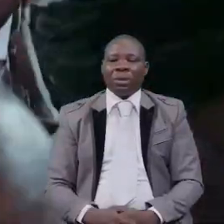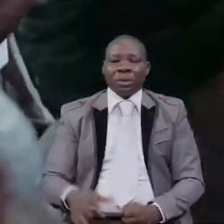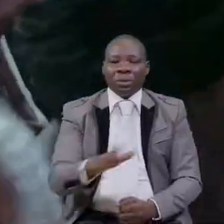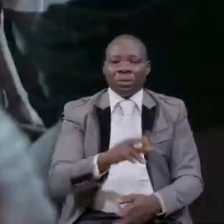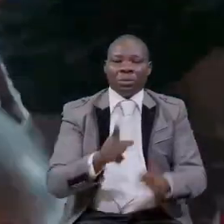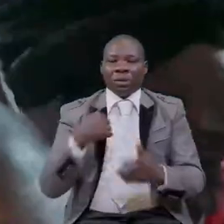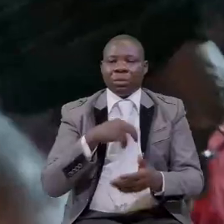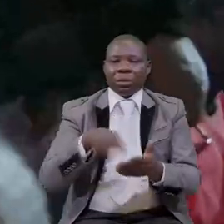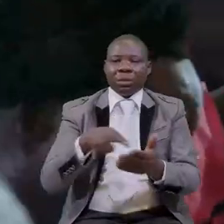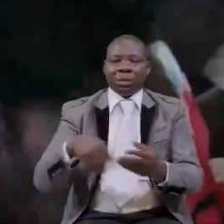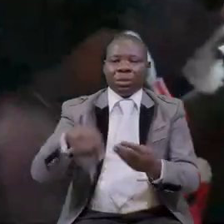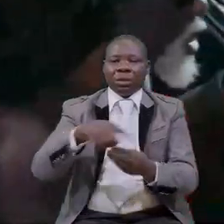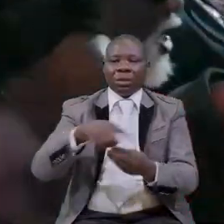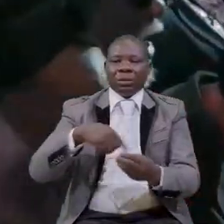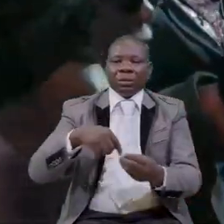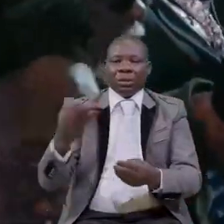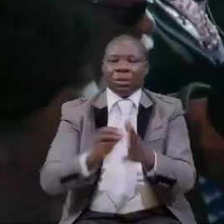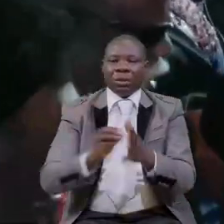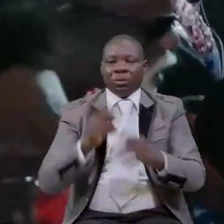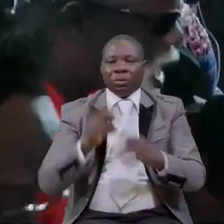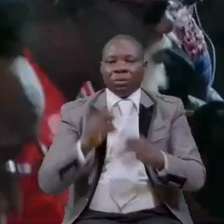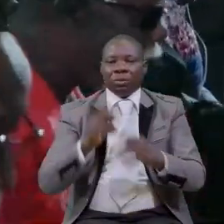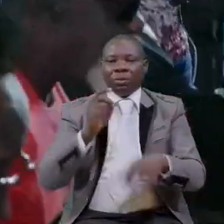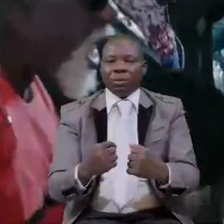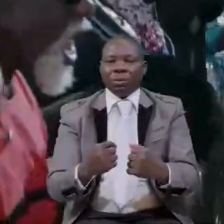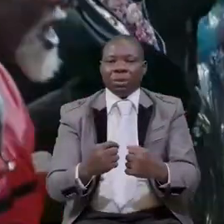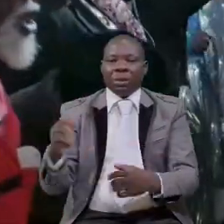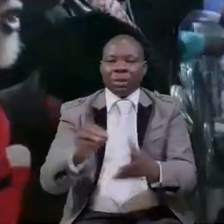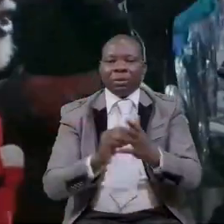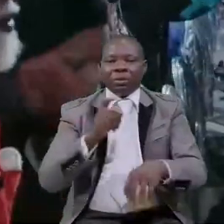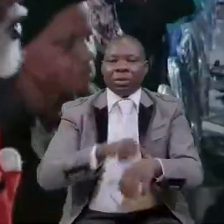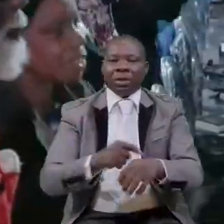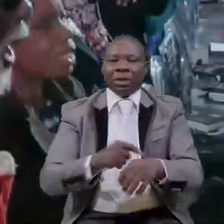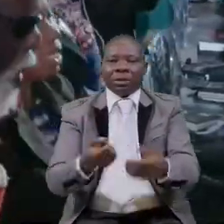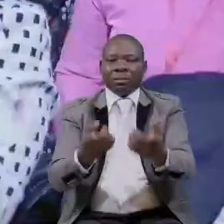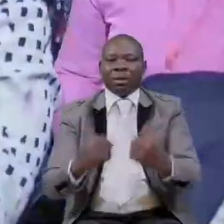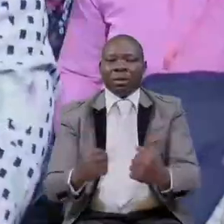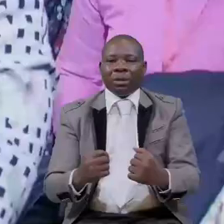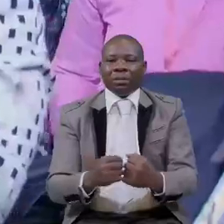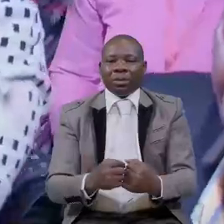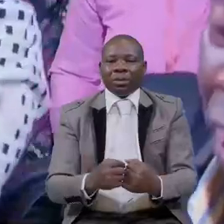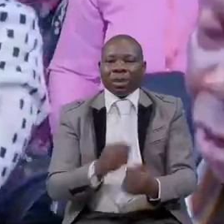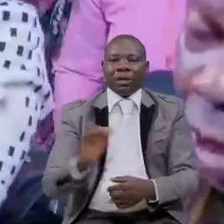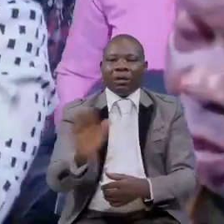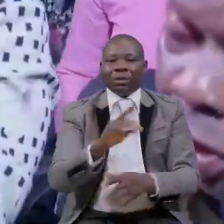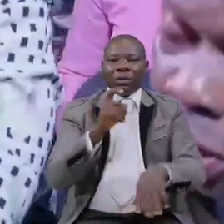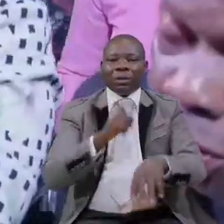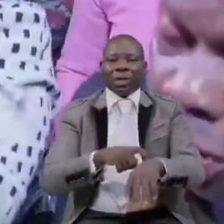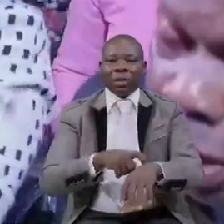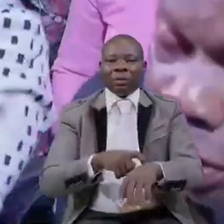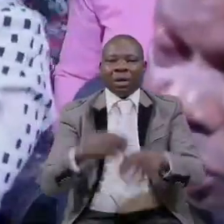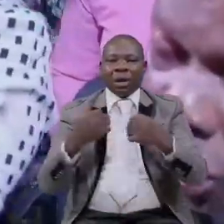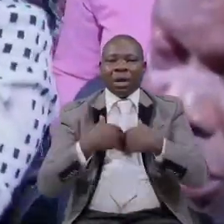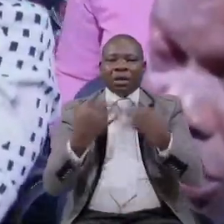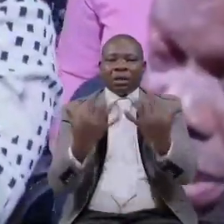Ceux dont nous avons lu l'histoire, ils sont venus. Le temps était venu et ton